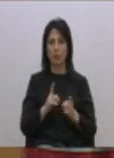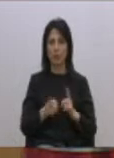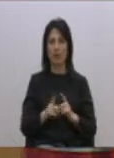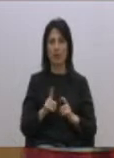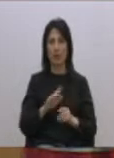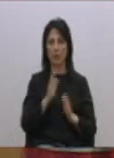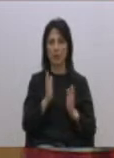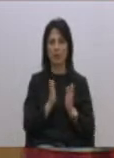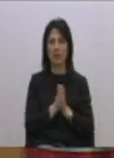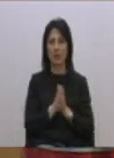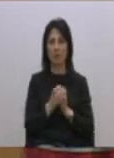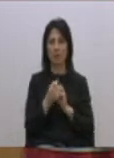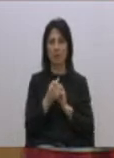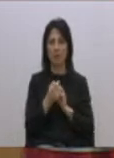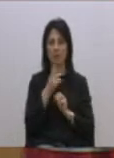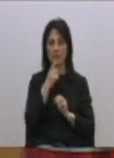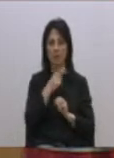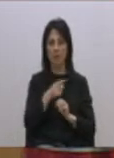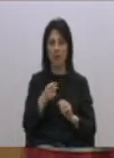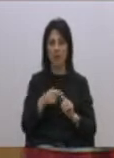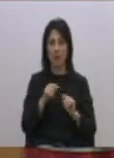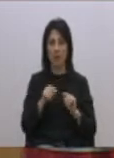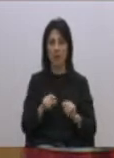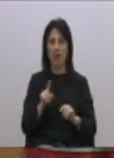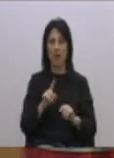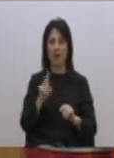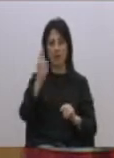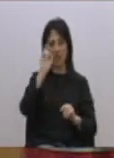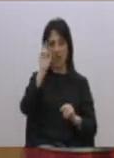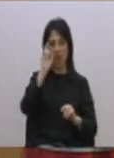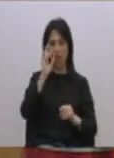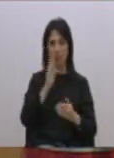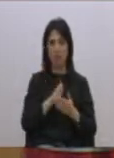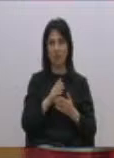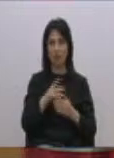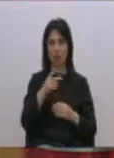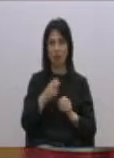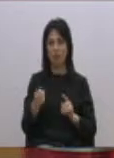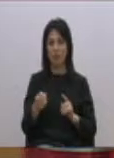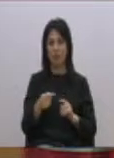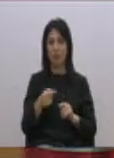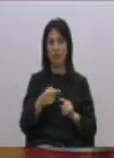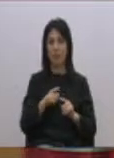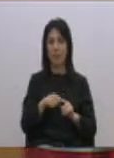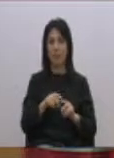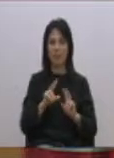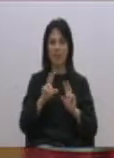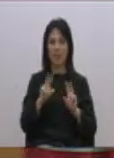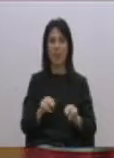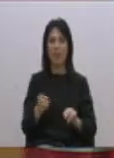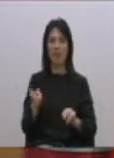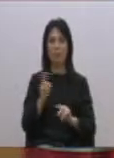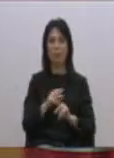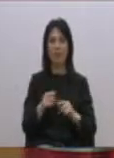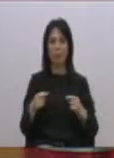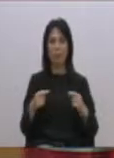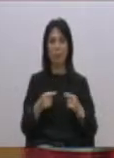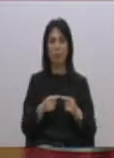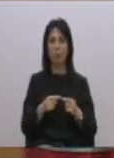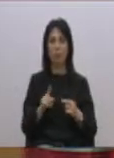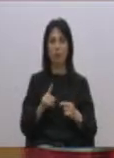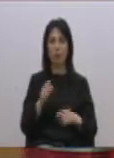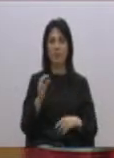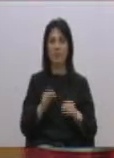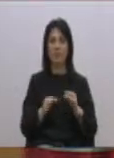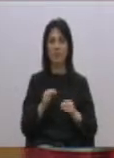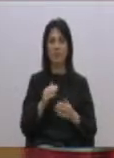რომ 11 წელი, აი აქ, რაც ხელისუფლებაში ხარ, 2012 წლის დაპირებით მოხვედით ზუსტად, რომ